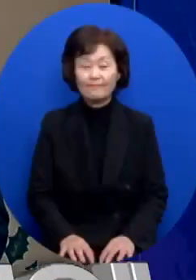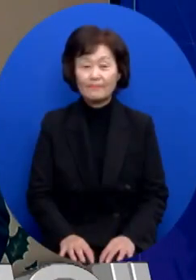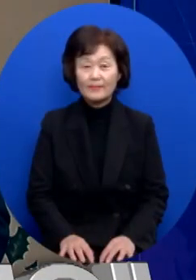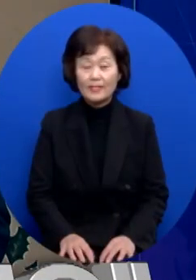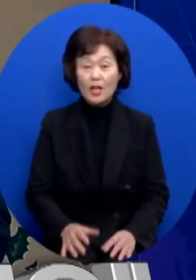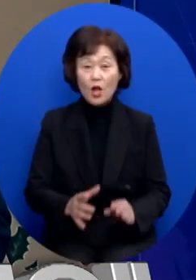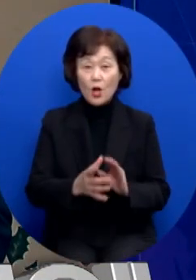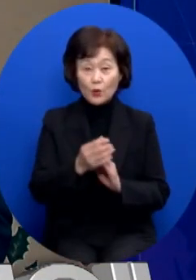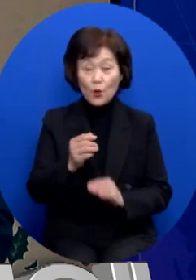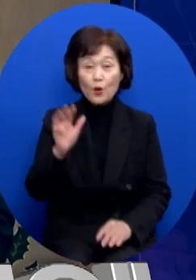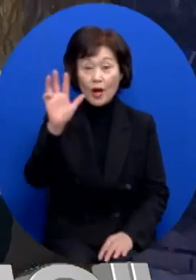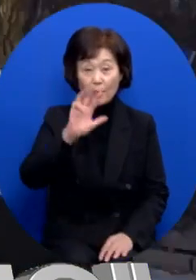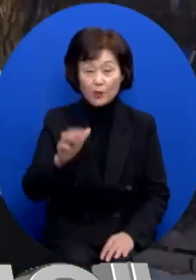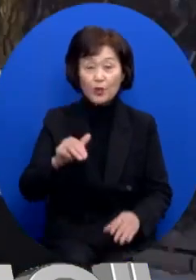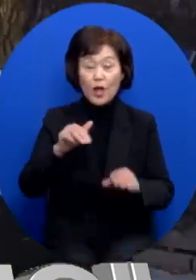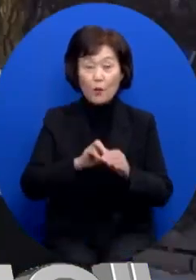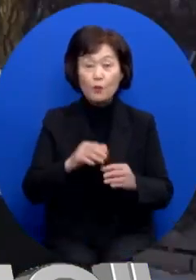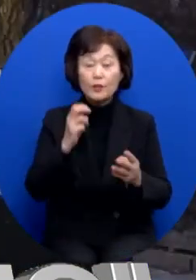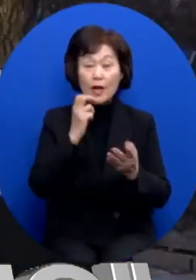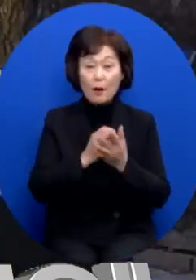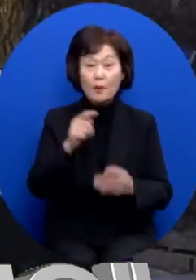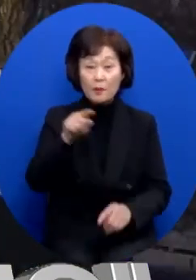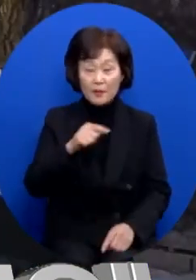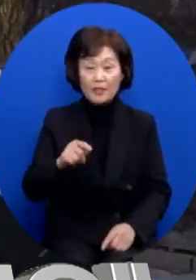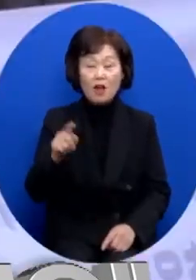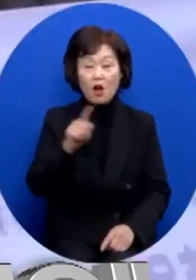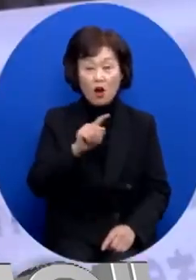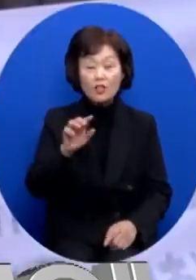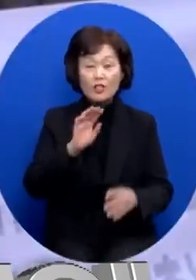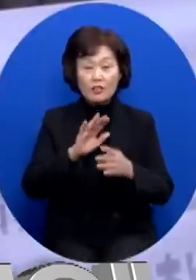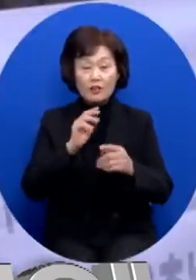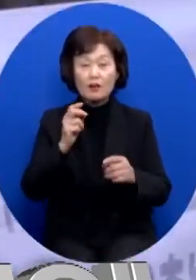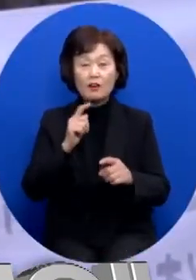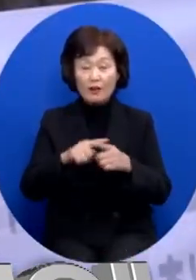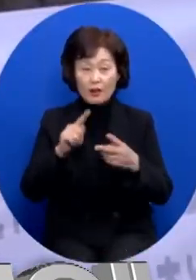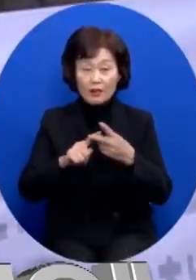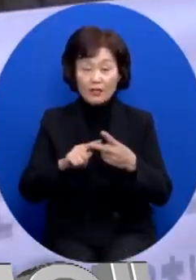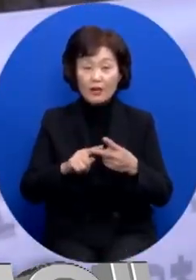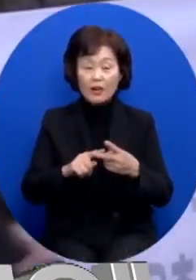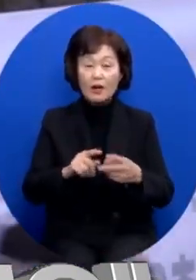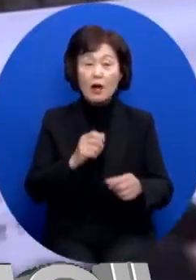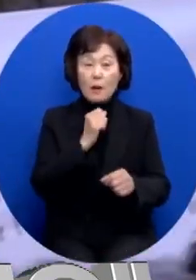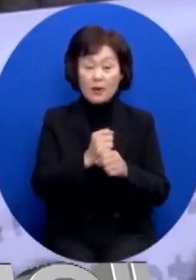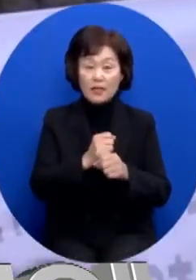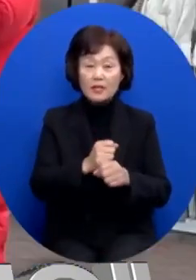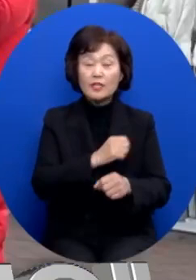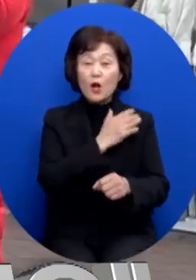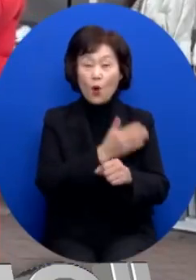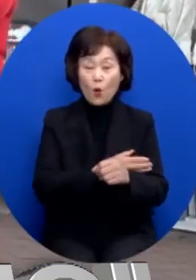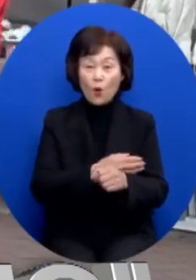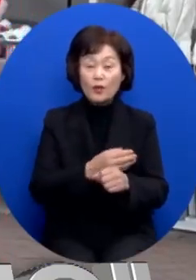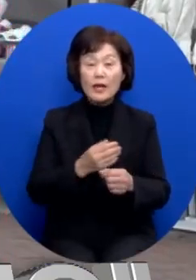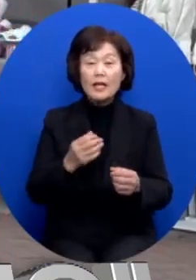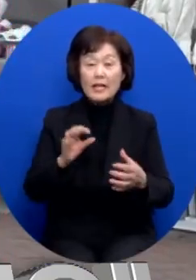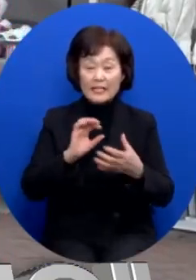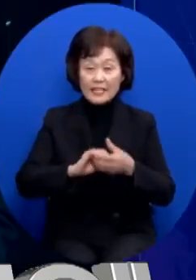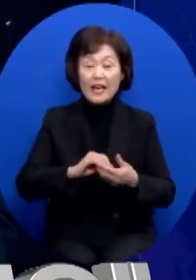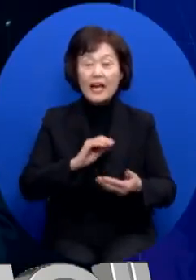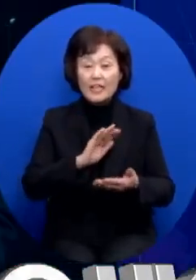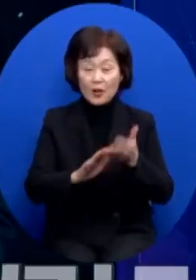예장 통합 총합 문화 법인이 어디서든 저작권 문제 없이 들을 수 있는 성탄 캐럴 음원을 제작해 공유하고 있습니다.